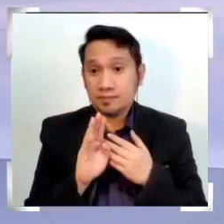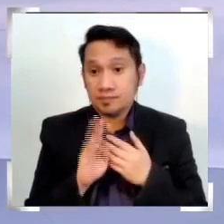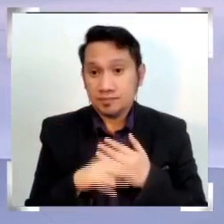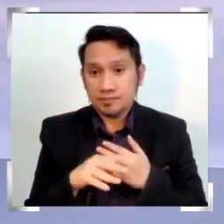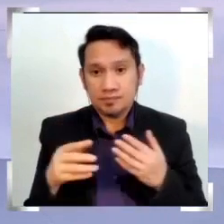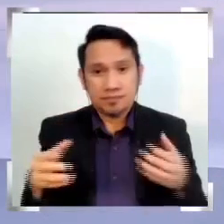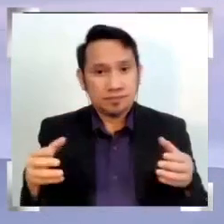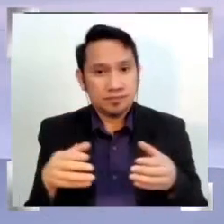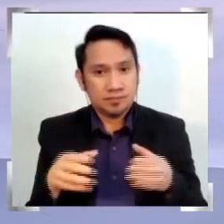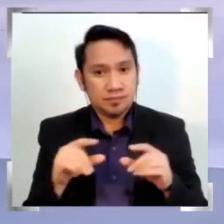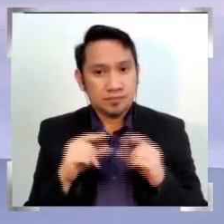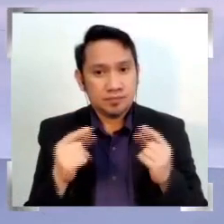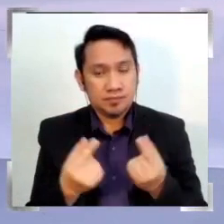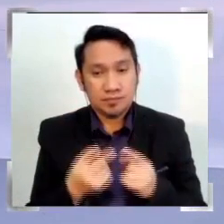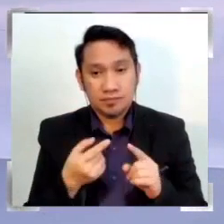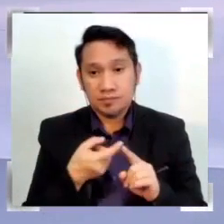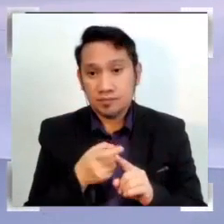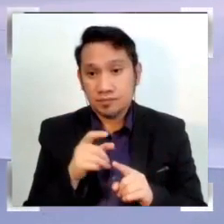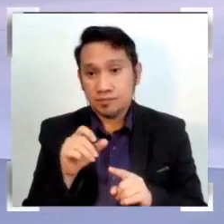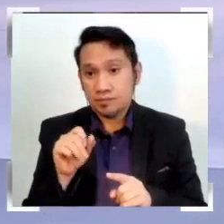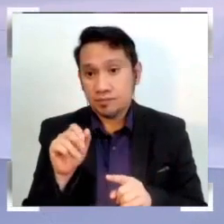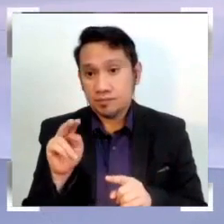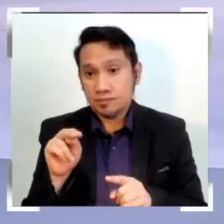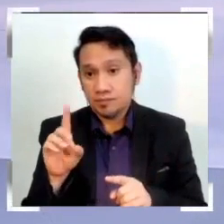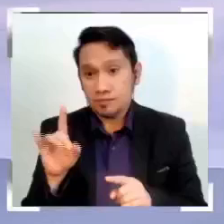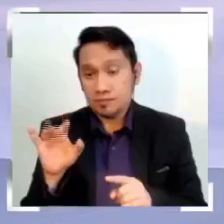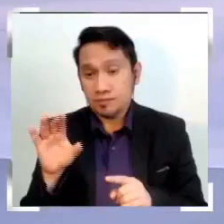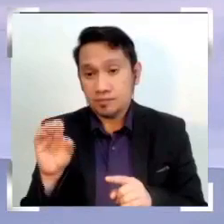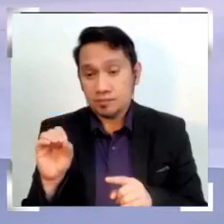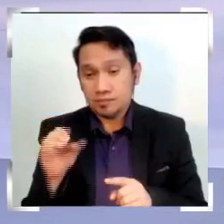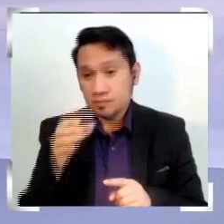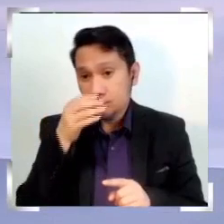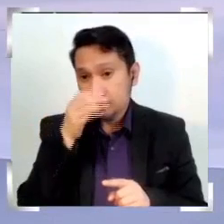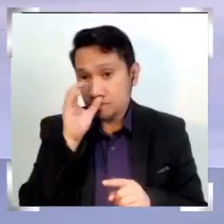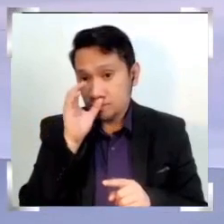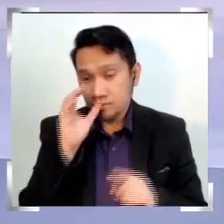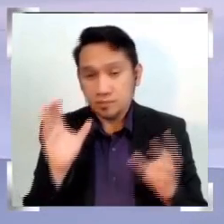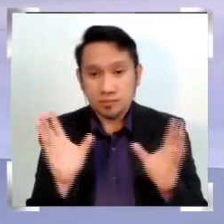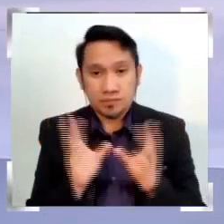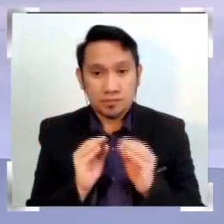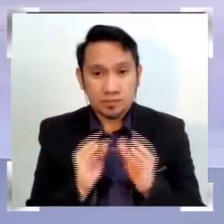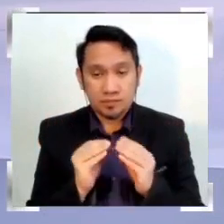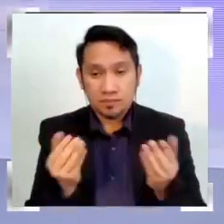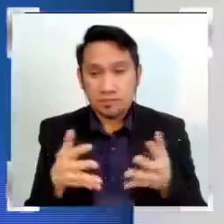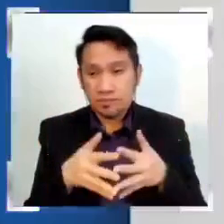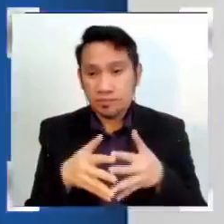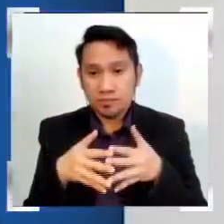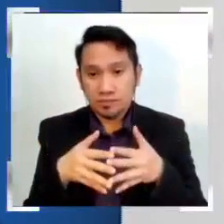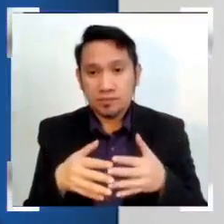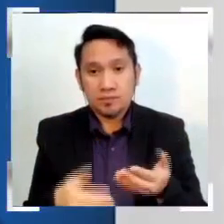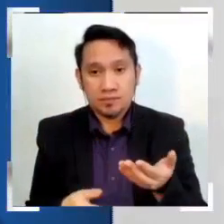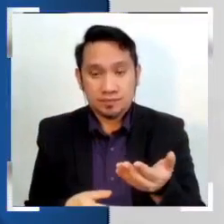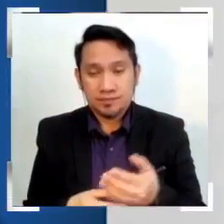mula sa San Diego Comic-Con sa Amerika. Darito ang showbiz aksi ni Kata Tibayan.